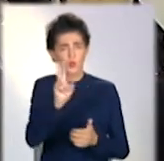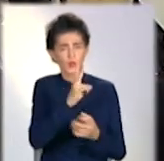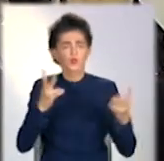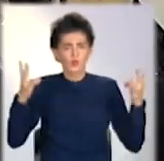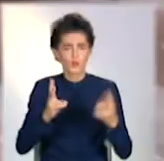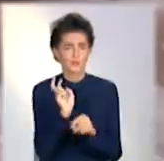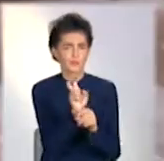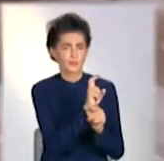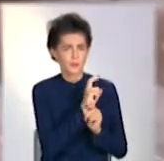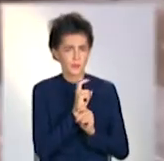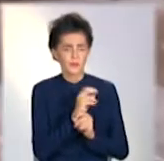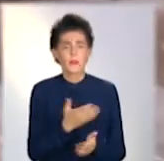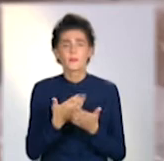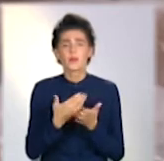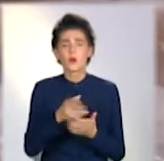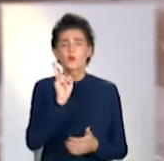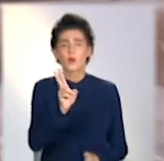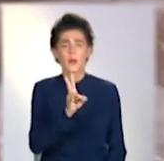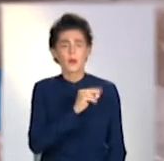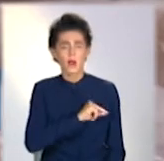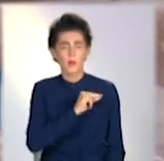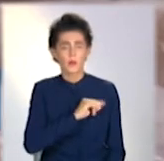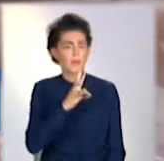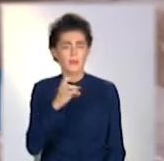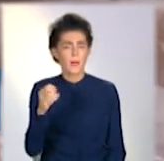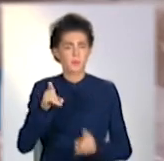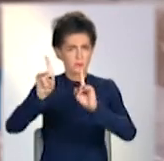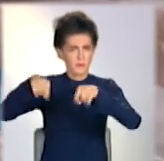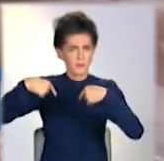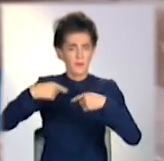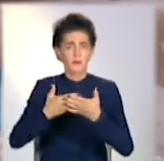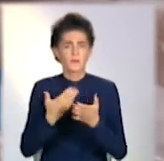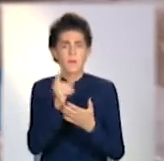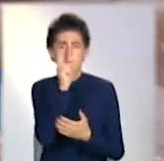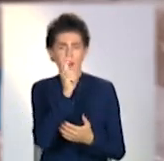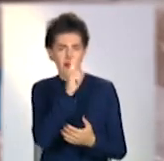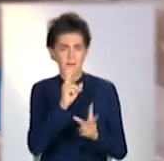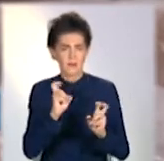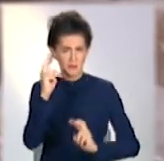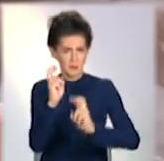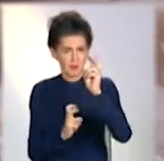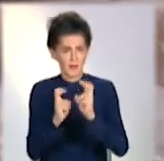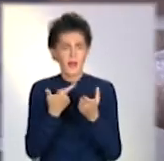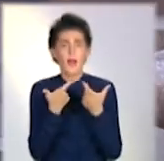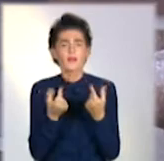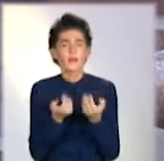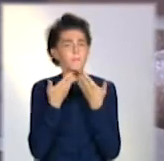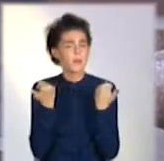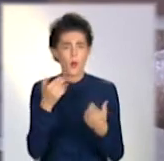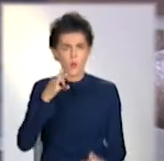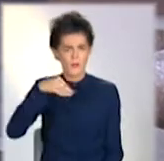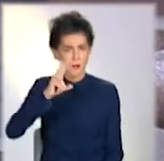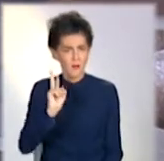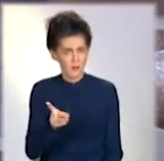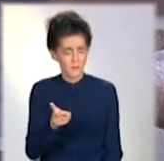по чиновниках. Люди, які працюють не по найму, люди, які працюють на маленьких підприємствах, де немає відділу кадрів, які працюють